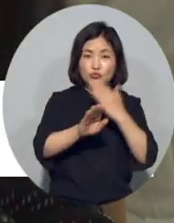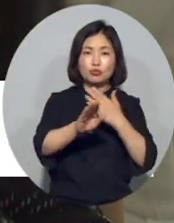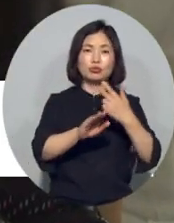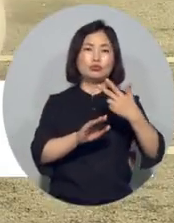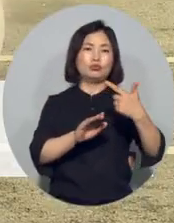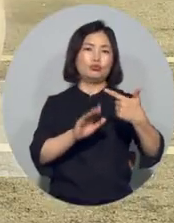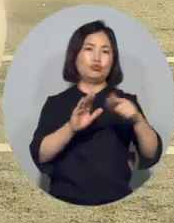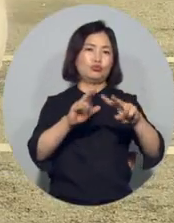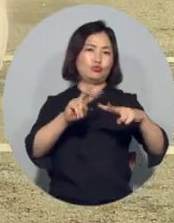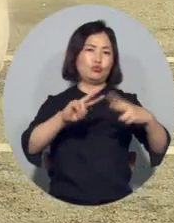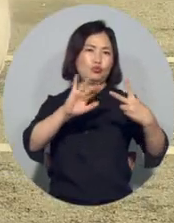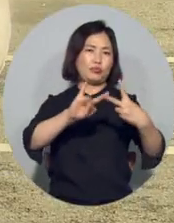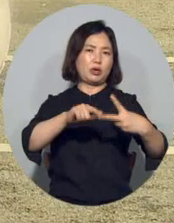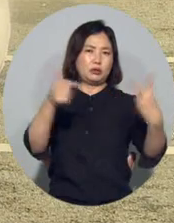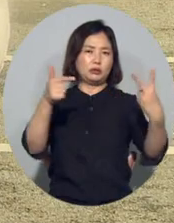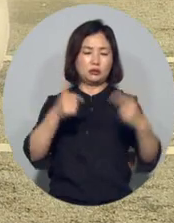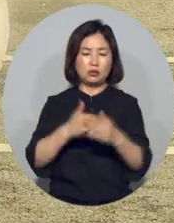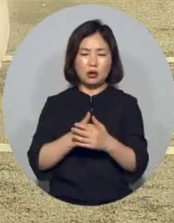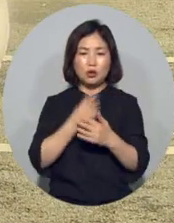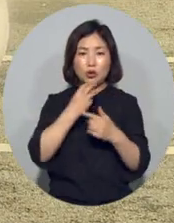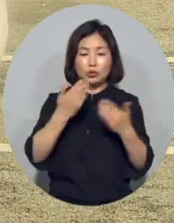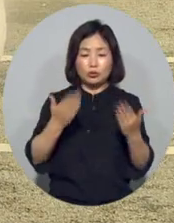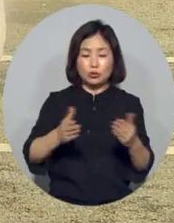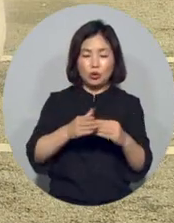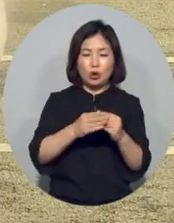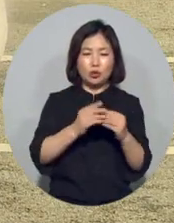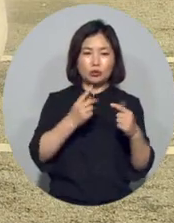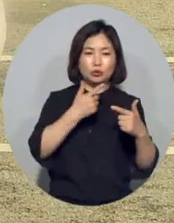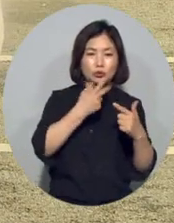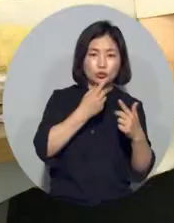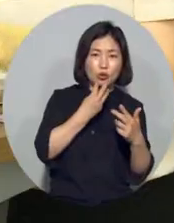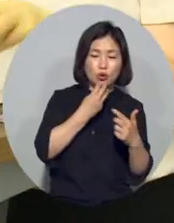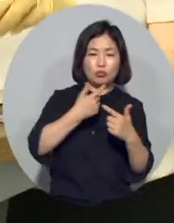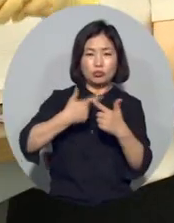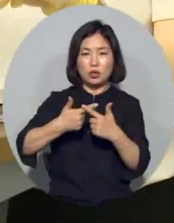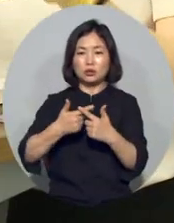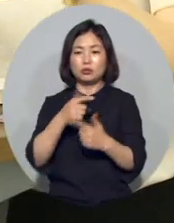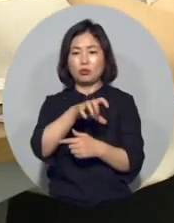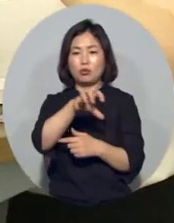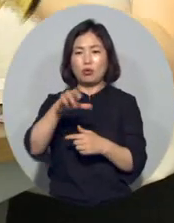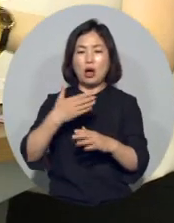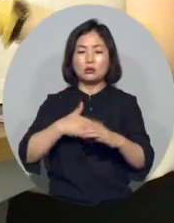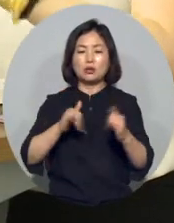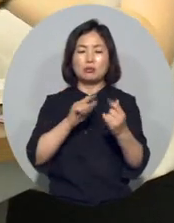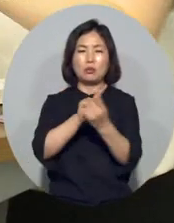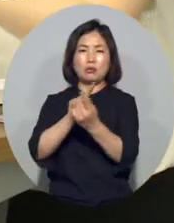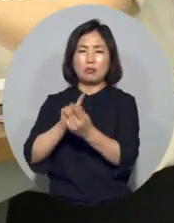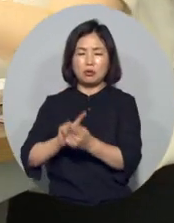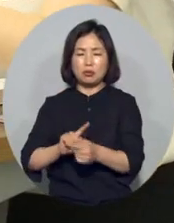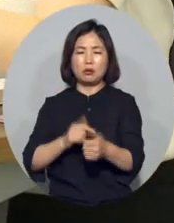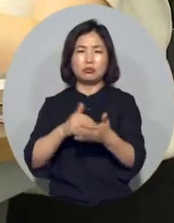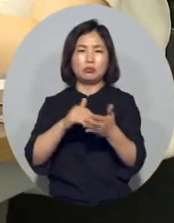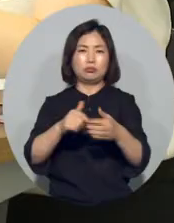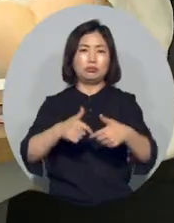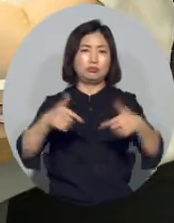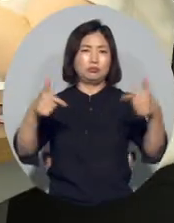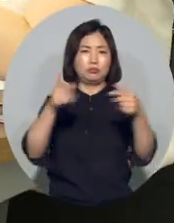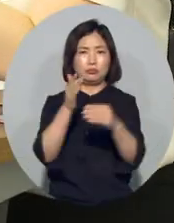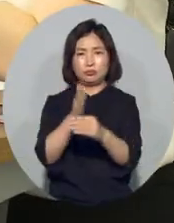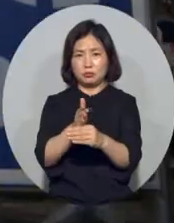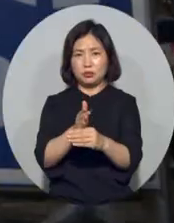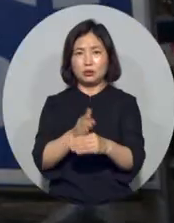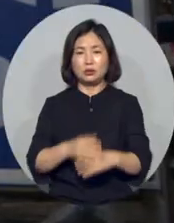커졌습니다. 연휴 동안 서울과 부산, 울산 등 다른 지역의 가족이나 지인을 통한 감염도 잇따라 터져나오고